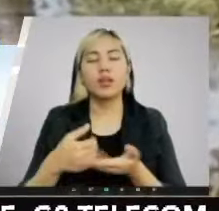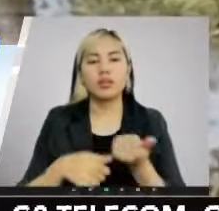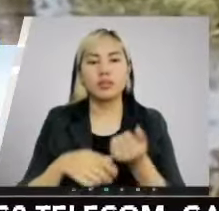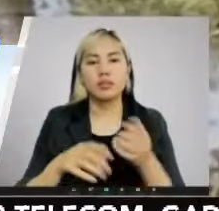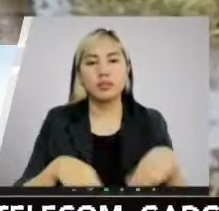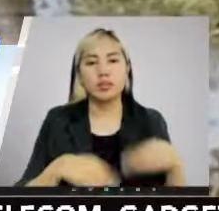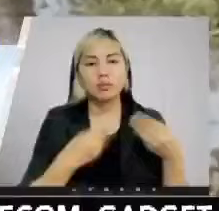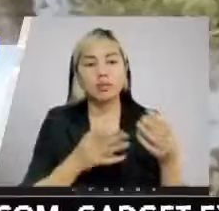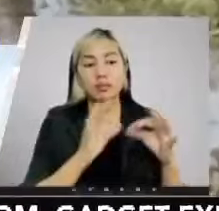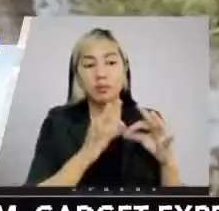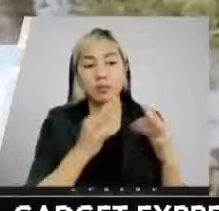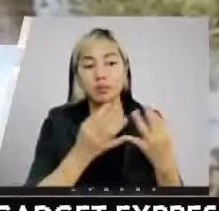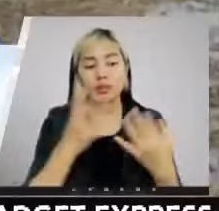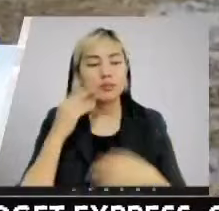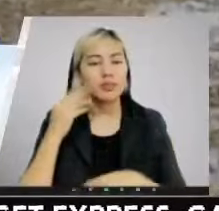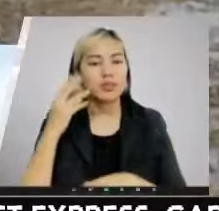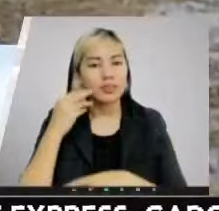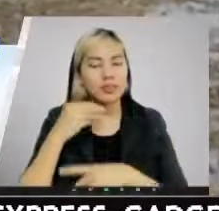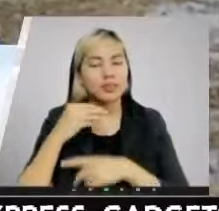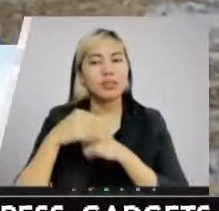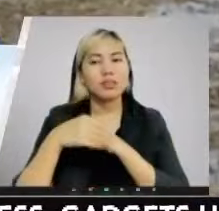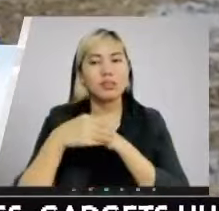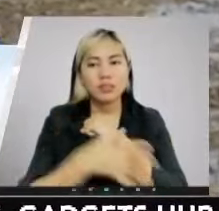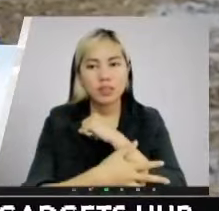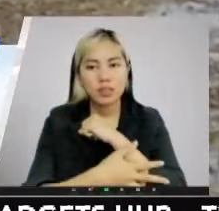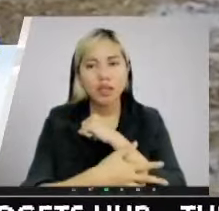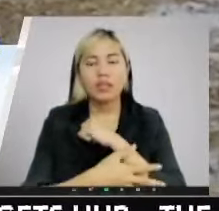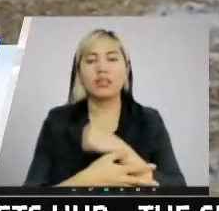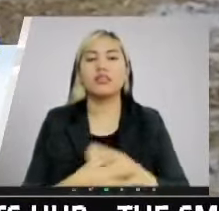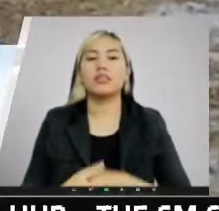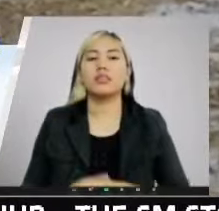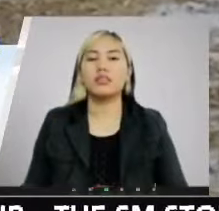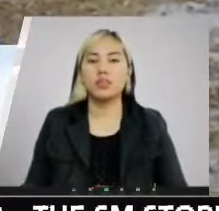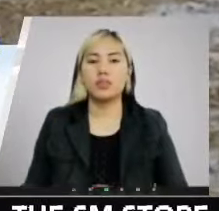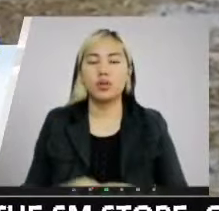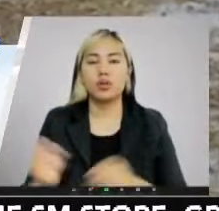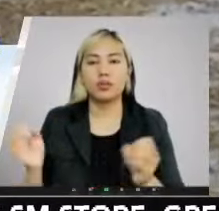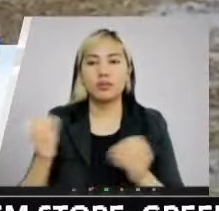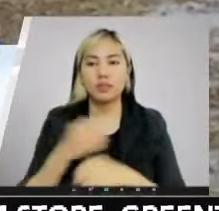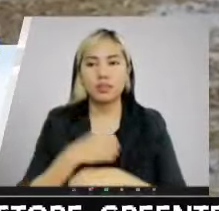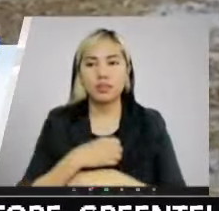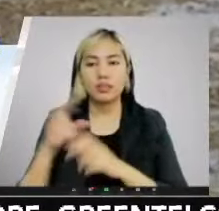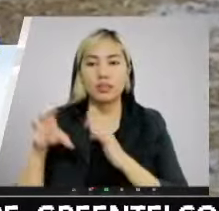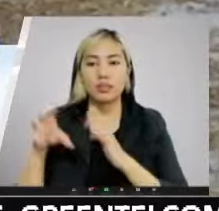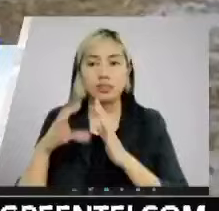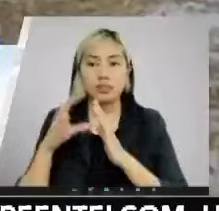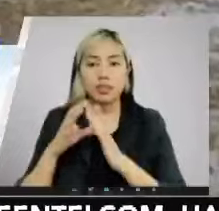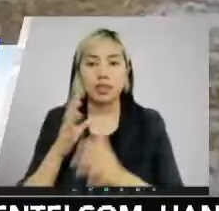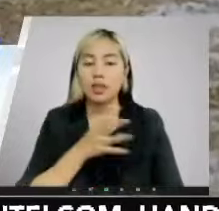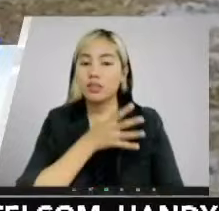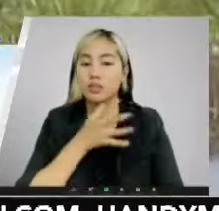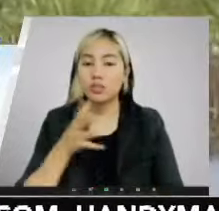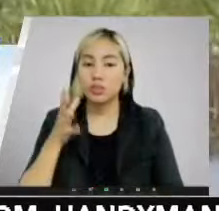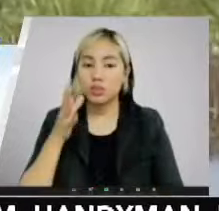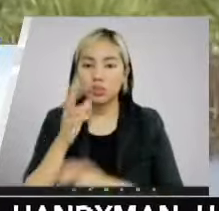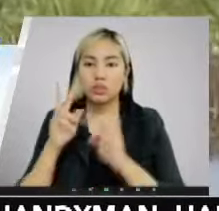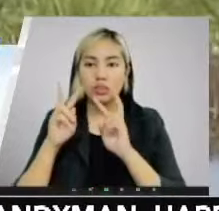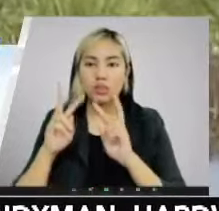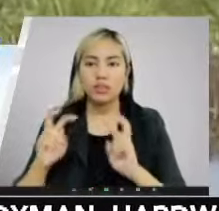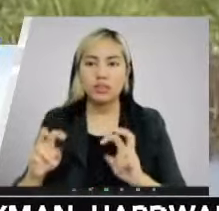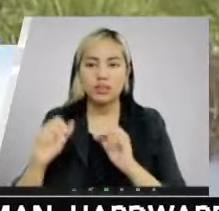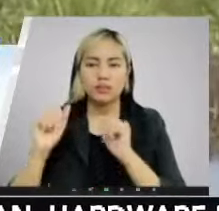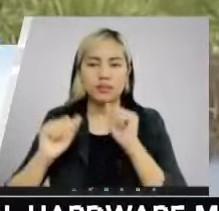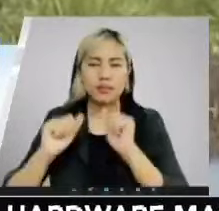nabaan. Ayon naman sa Office of the City Agriculturist, nag-a-assess at nag-validate na umano sila sa mga pinsala sa